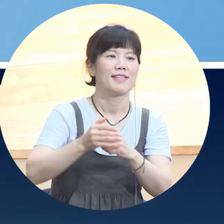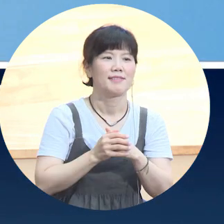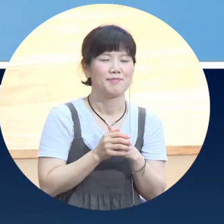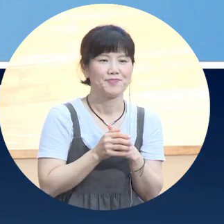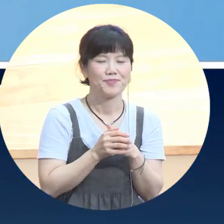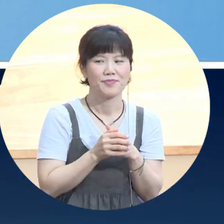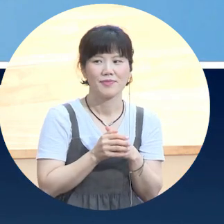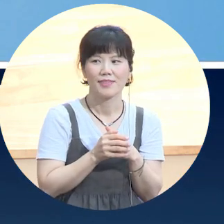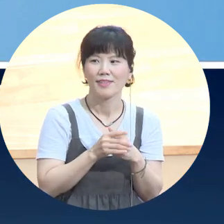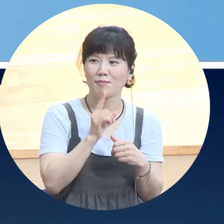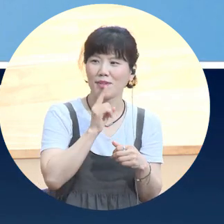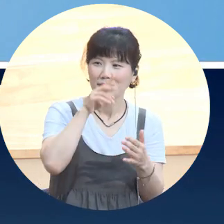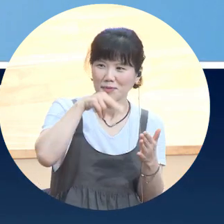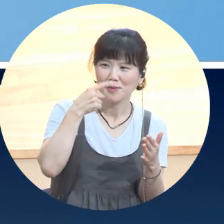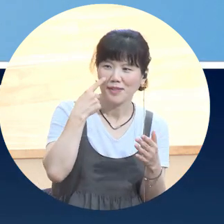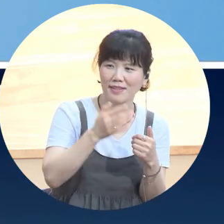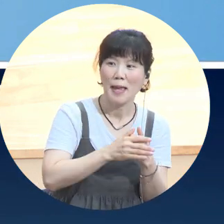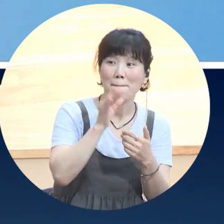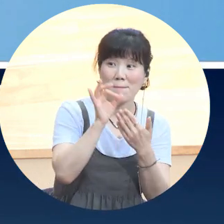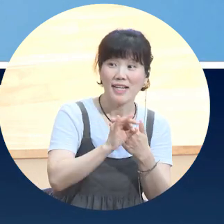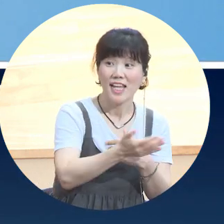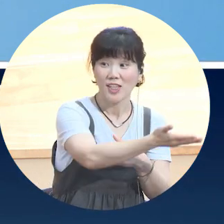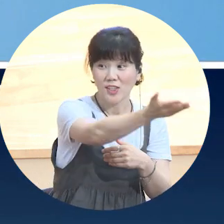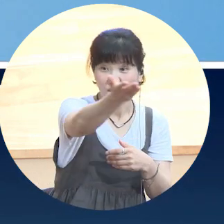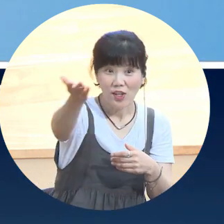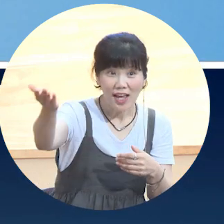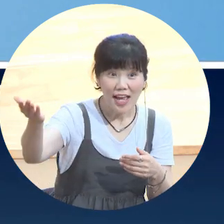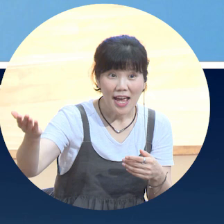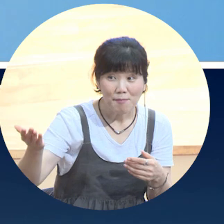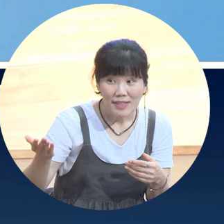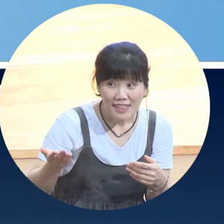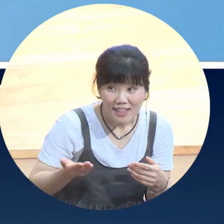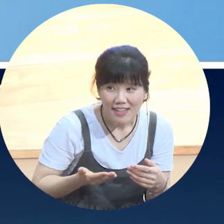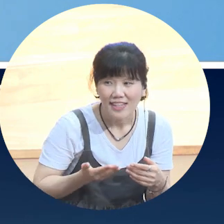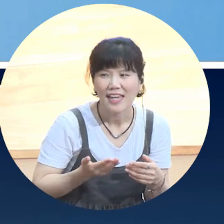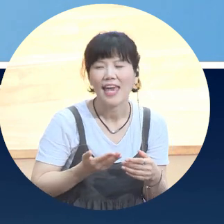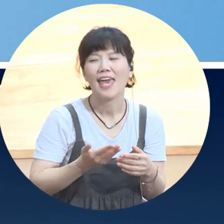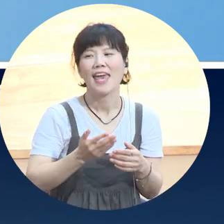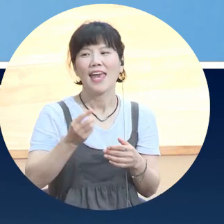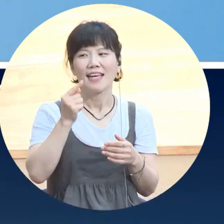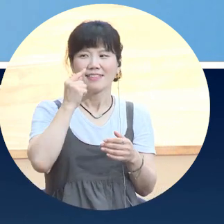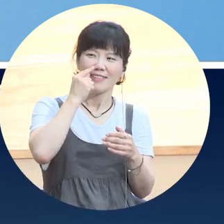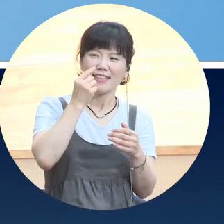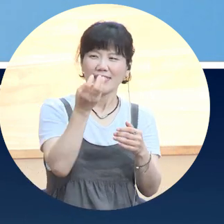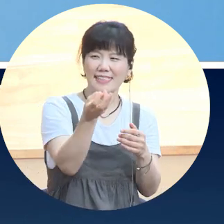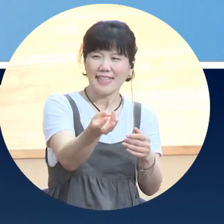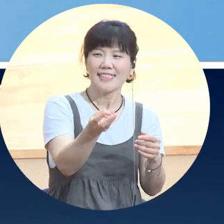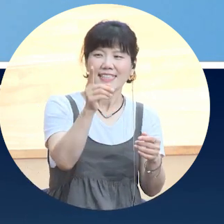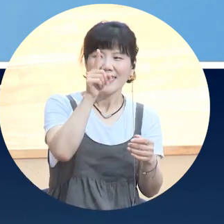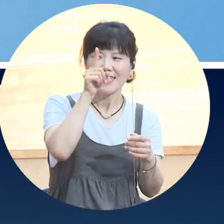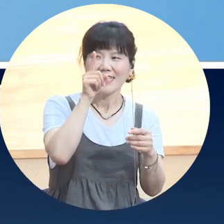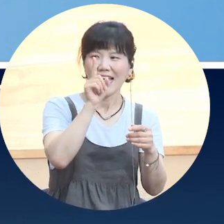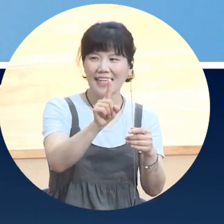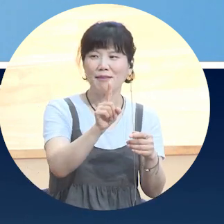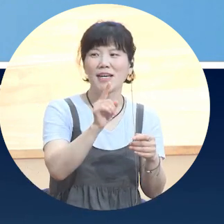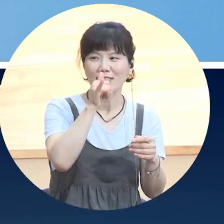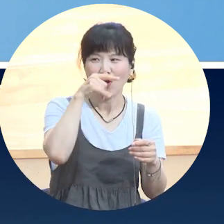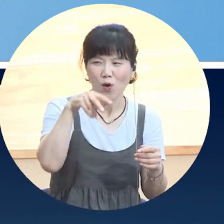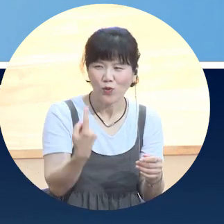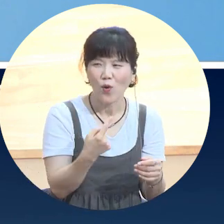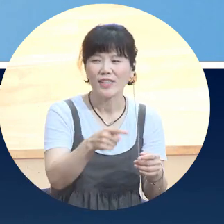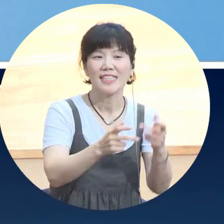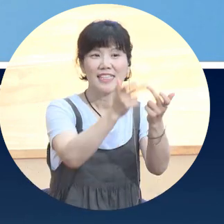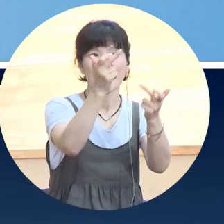보십시다 만일 너희에게 시자 만일 너희에게 믿음이 겨자씨 한 알 만큼만 있어도 이 산을 명하여 여기서